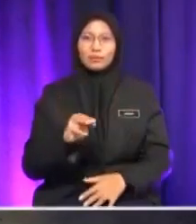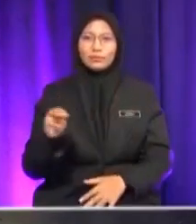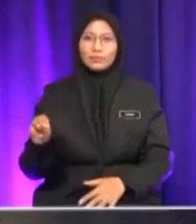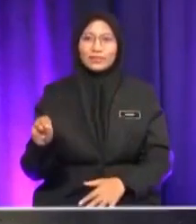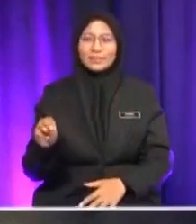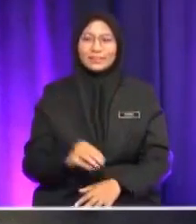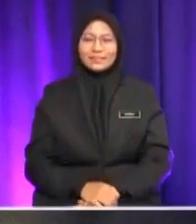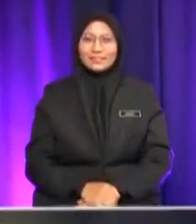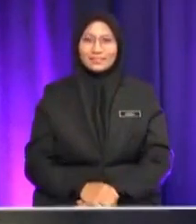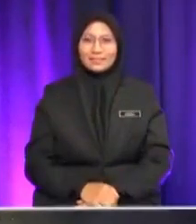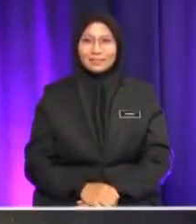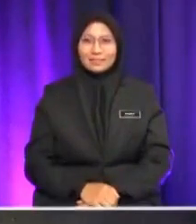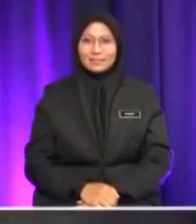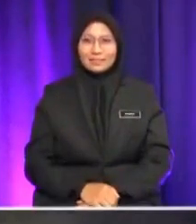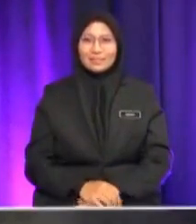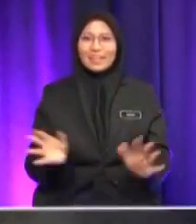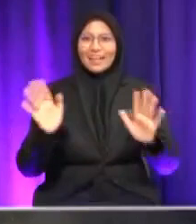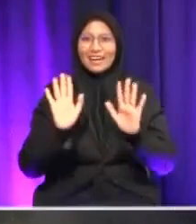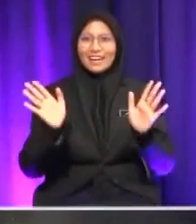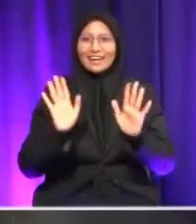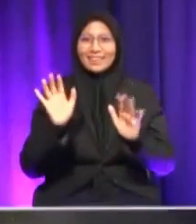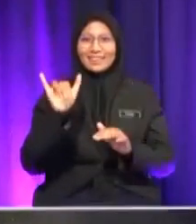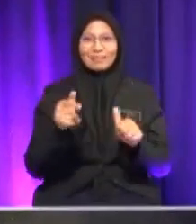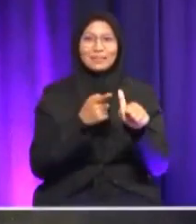mereka. Halo. Yang pertama.